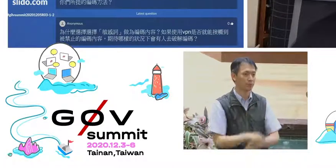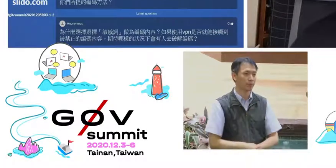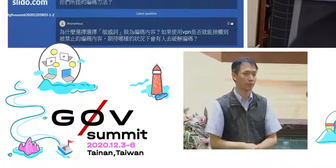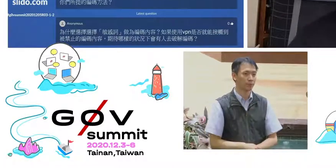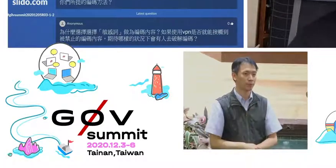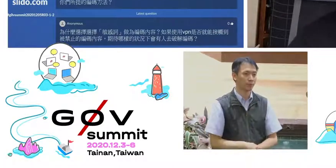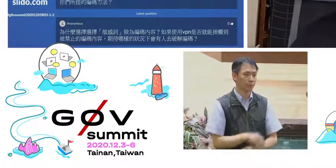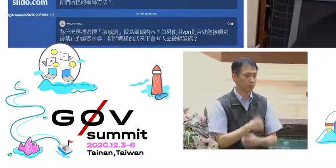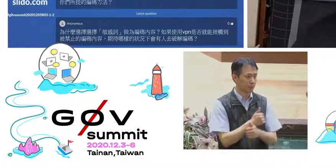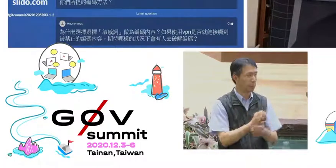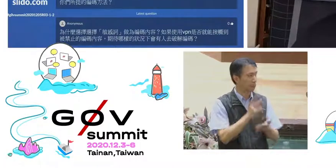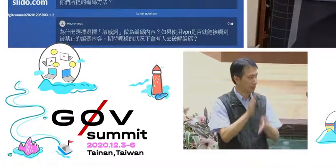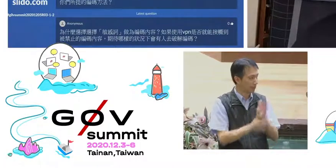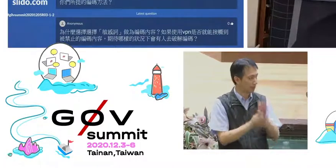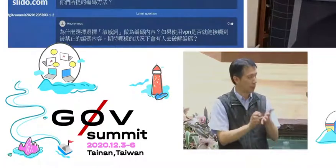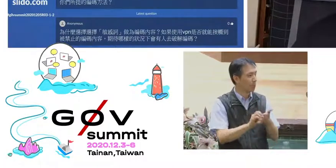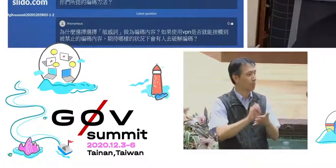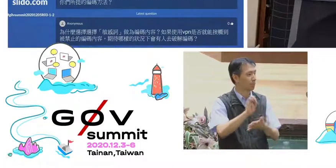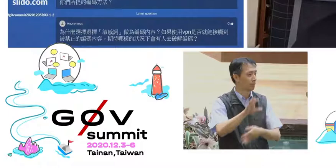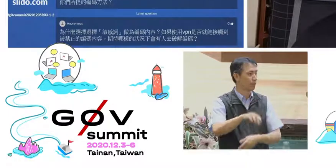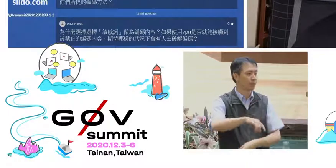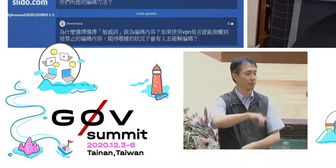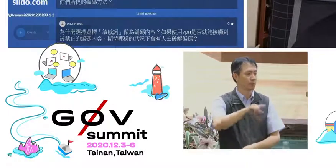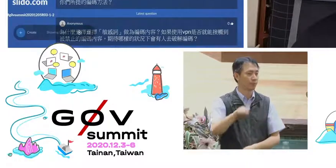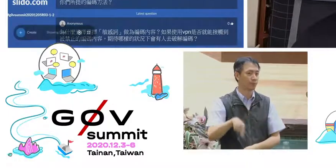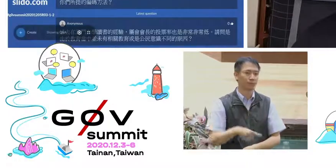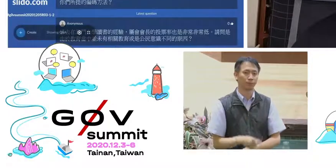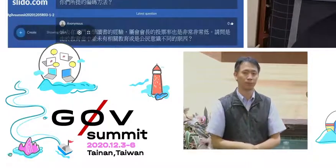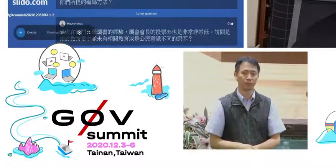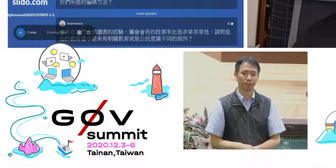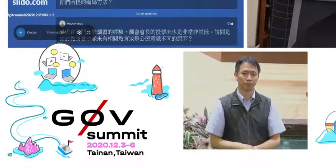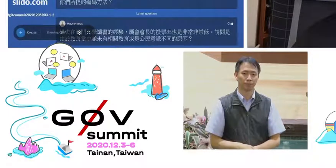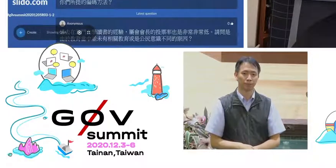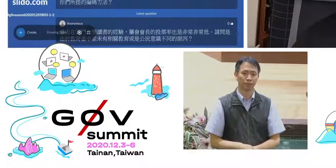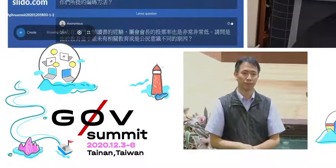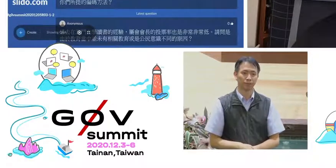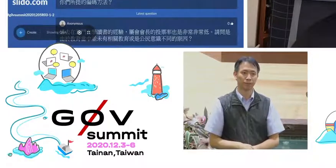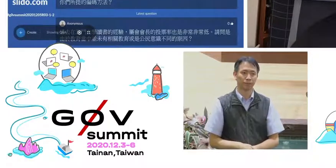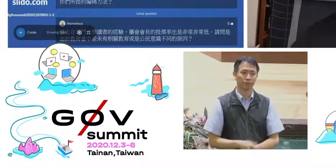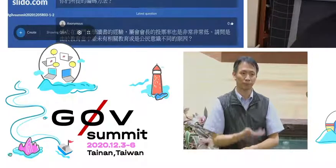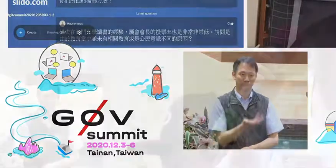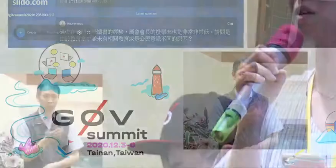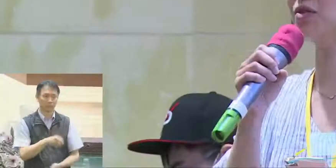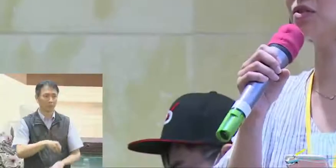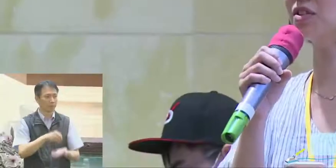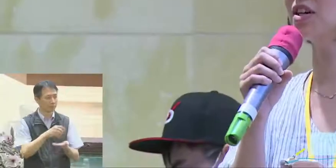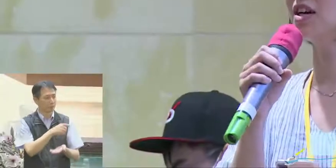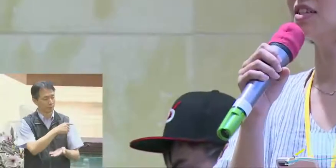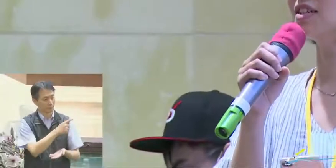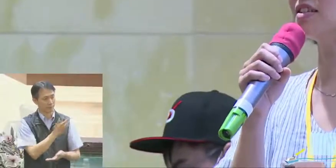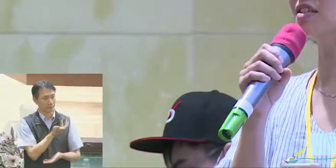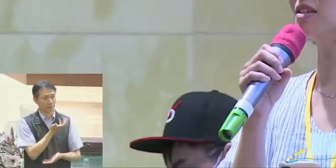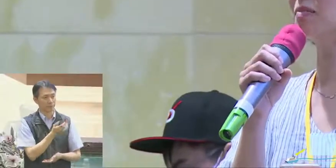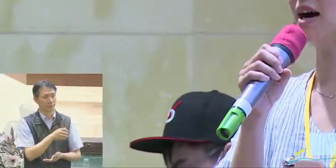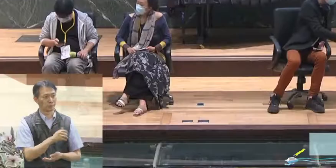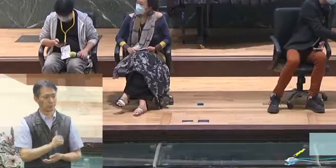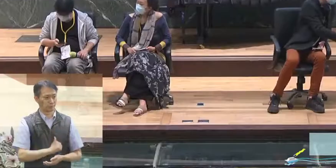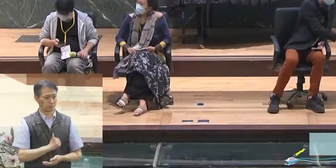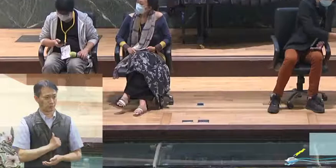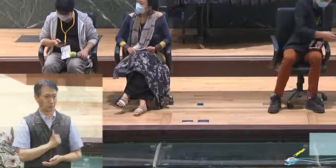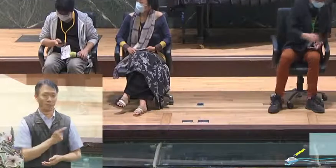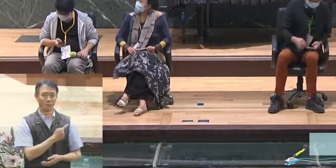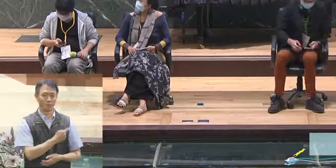跟大家分享。 好，那谢谢 Jason 的分享，因为我想他刚才分享也让我感觉到，就是其实你